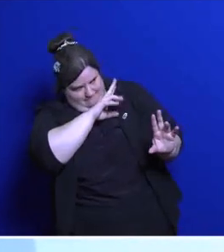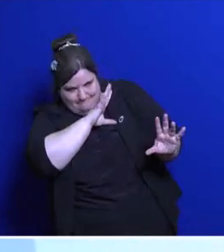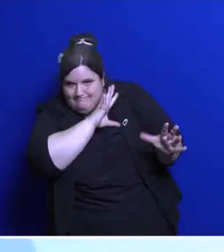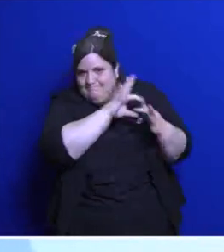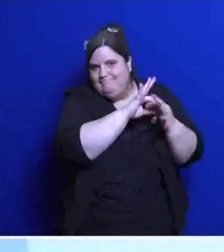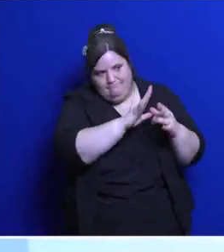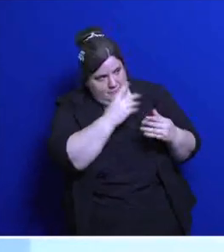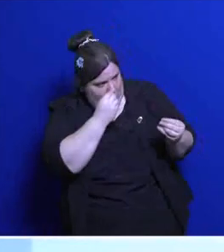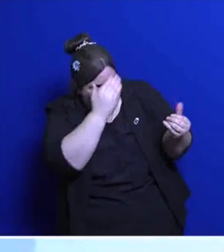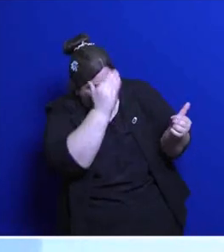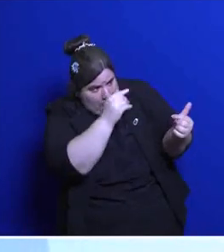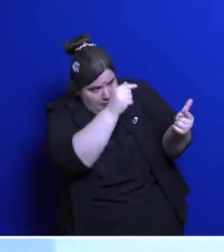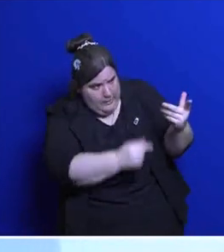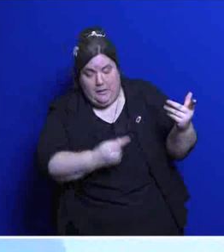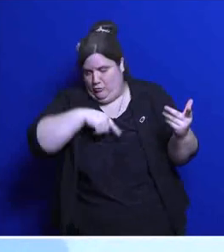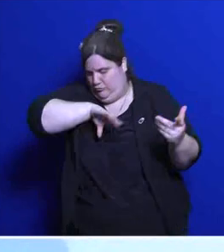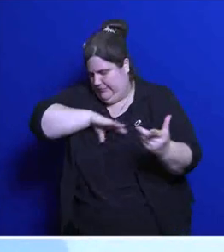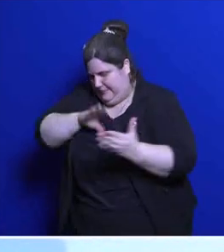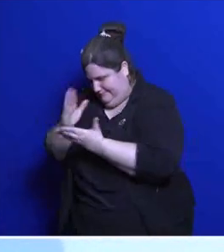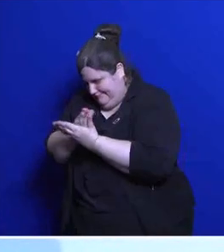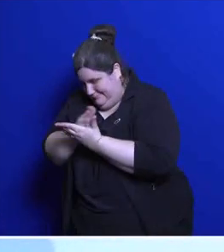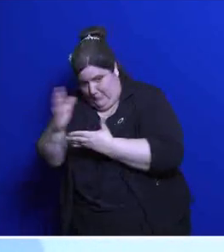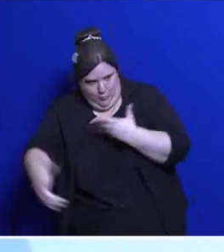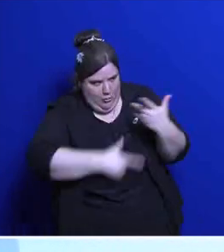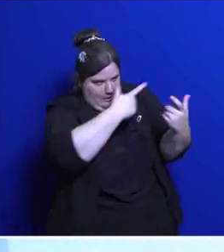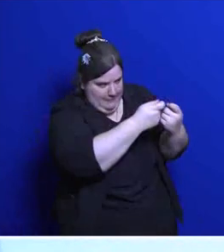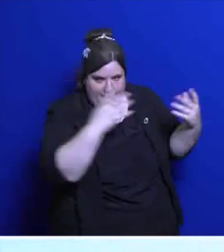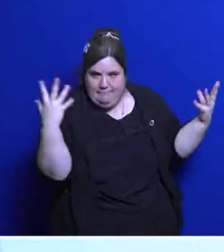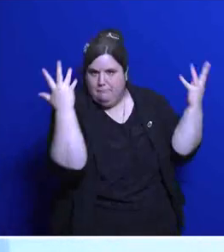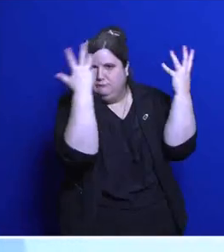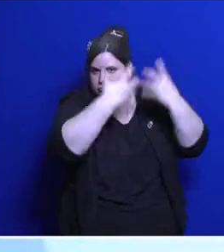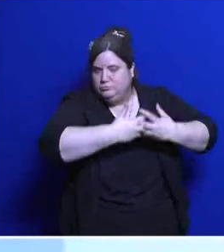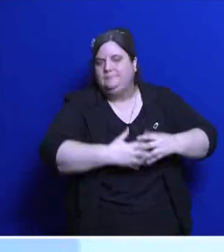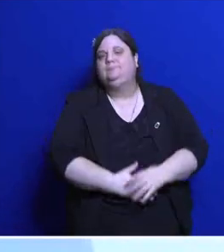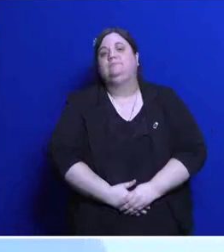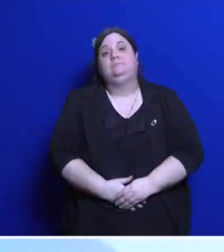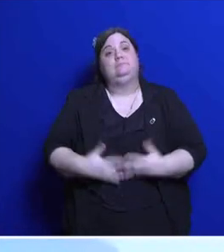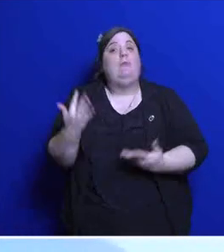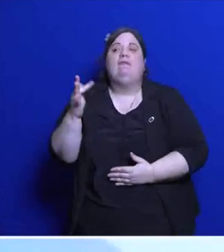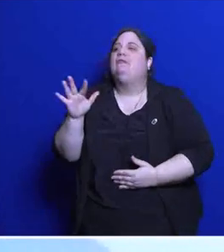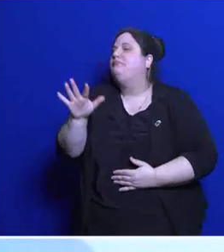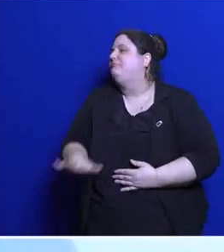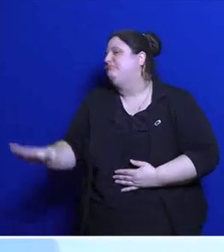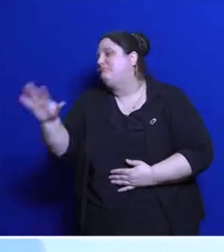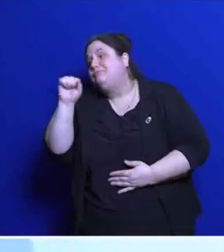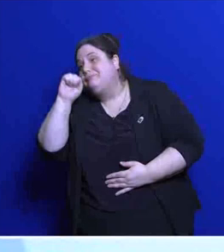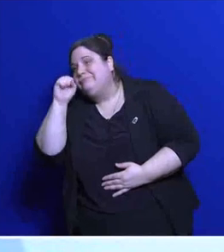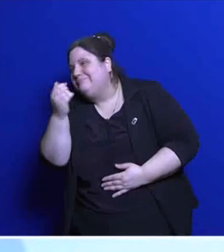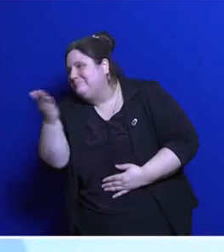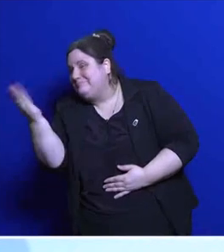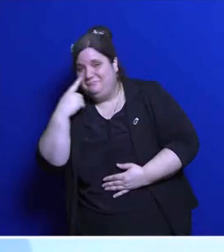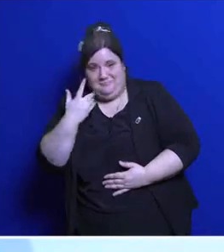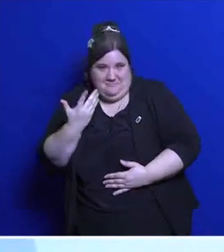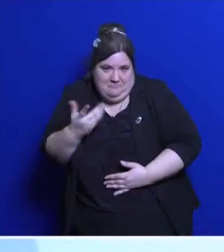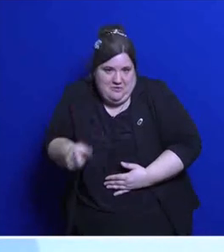Français, aux attentes et aux besoins de nos partenaires du Golfe. Quant à la France, c'est simple, beaucoup d'entre vous le savent ce matin, elle n'a jamais